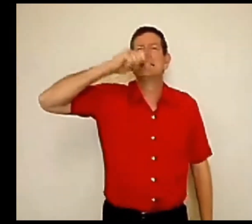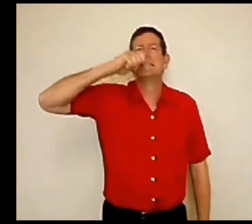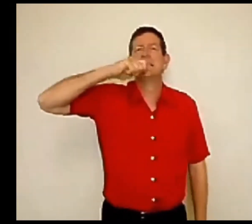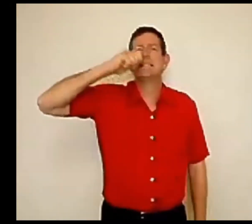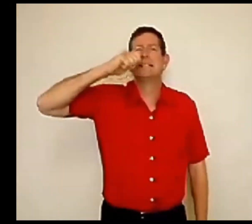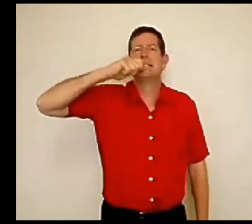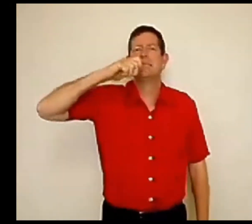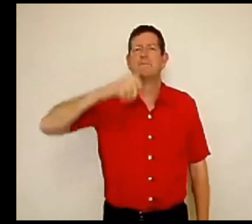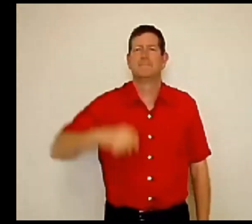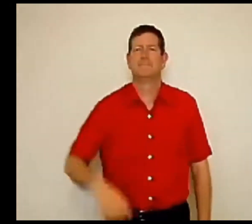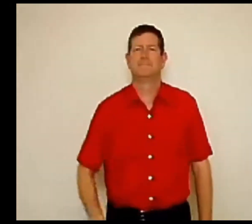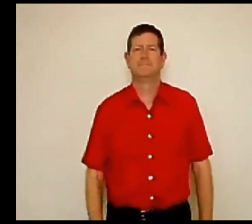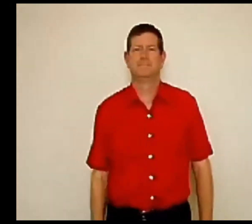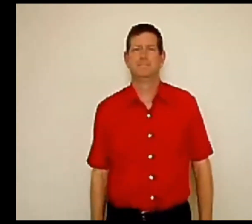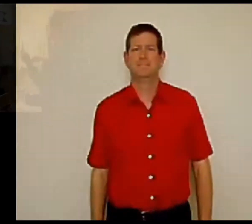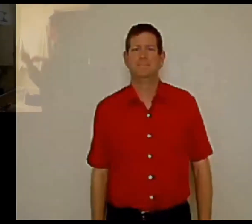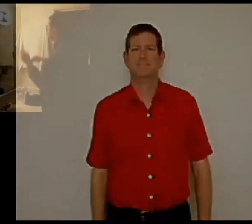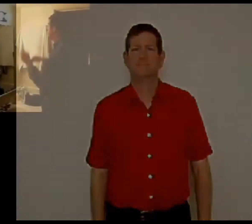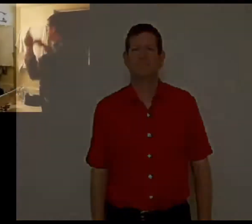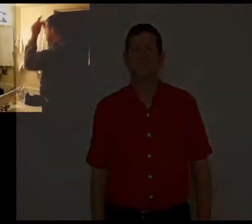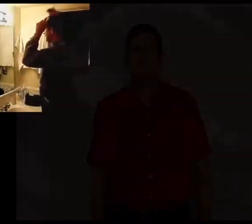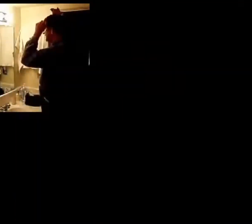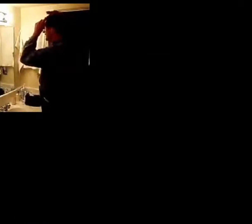Se brosser les dents.